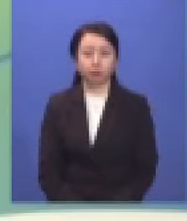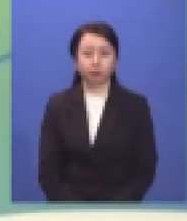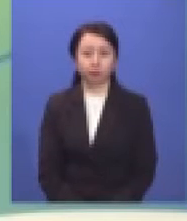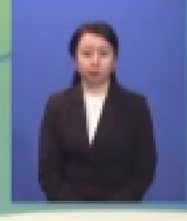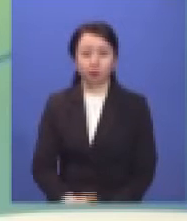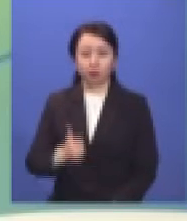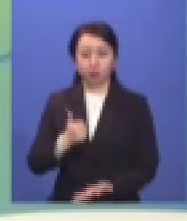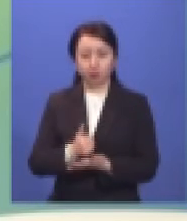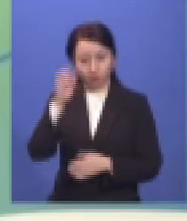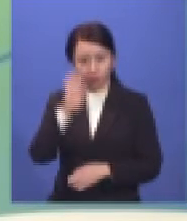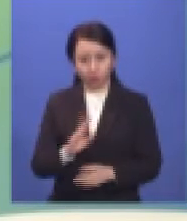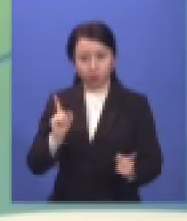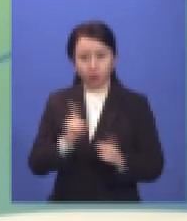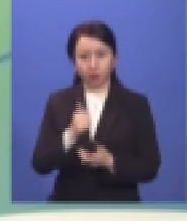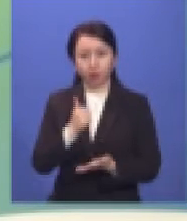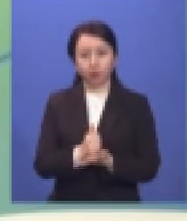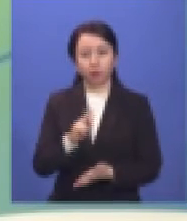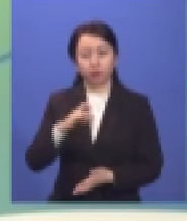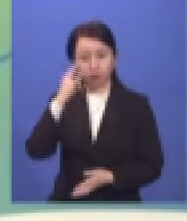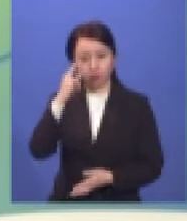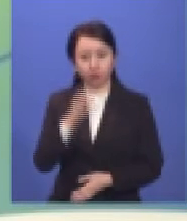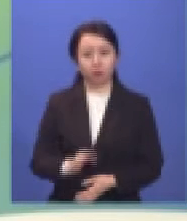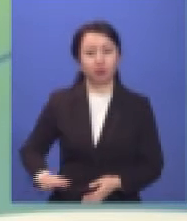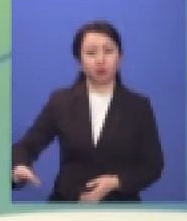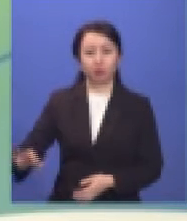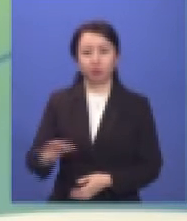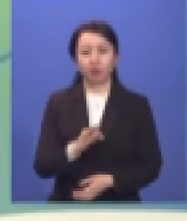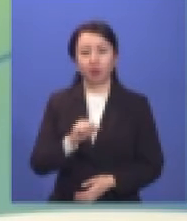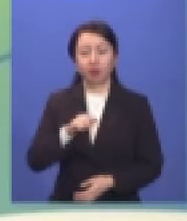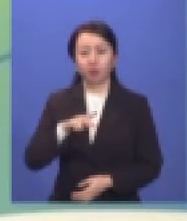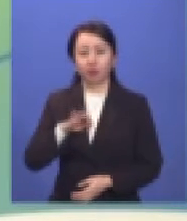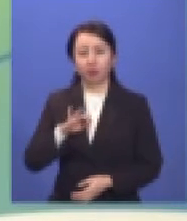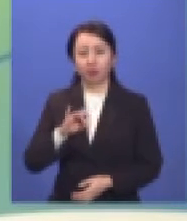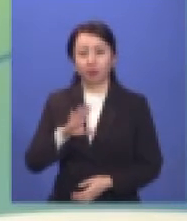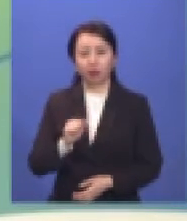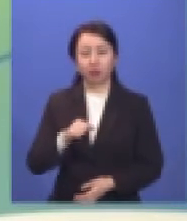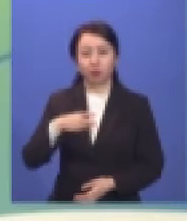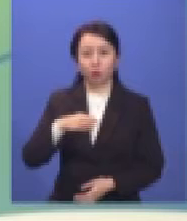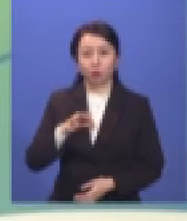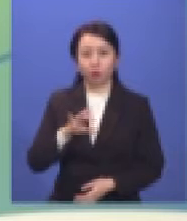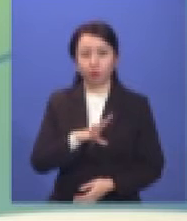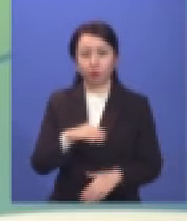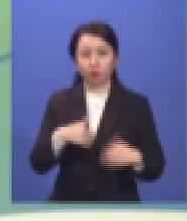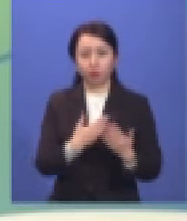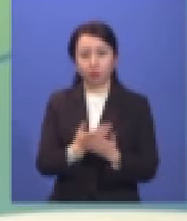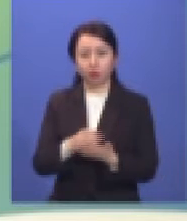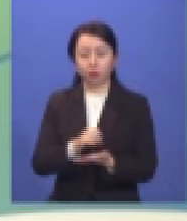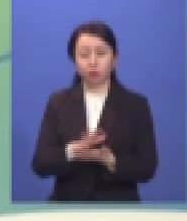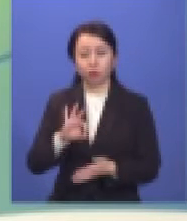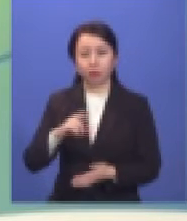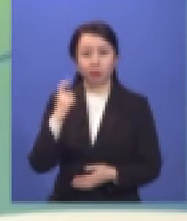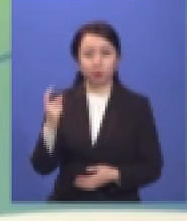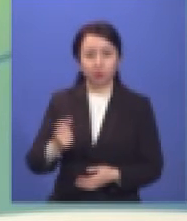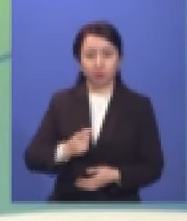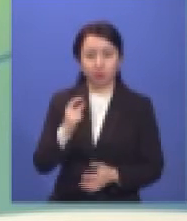глава государства принял акима восточно-казахстанской области даниэла ахметова к сам же марту только его был представлен отчет о